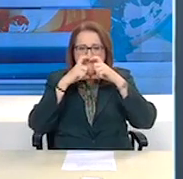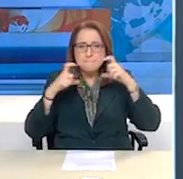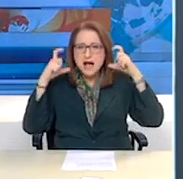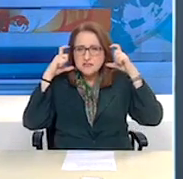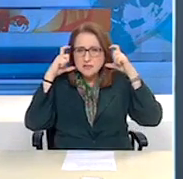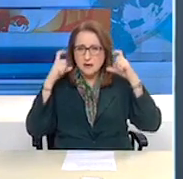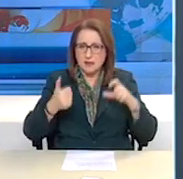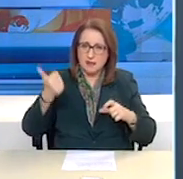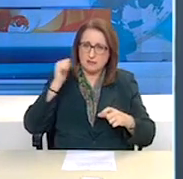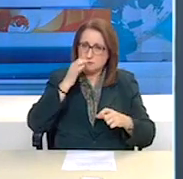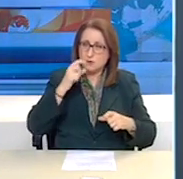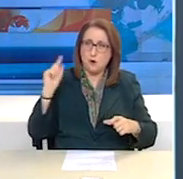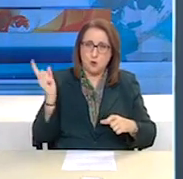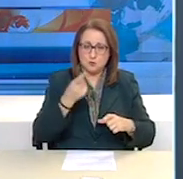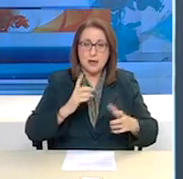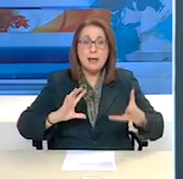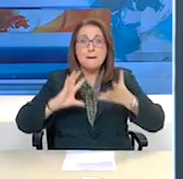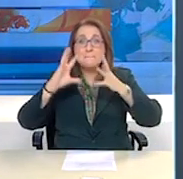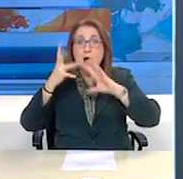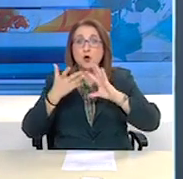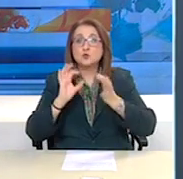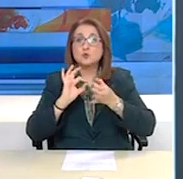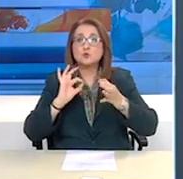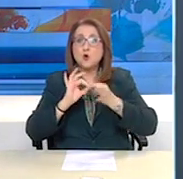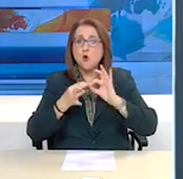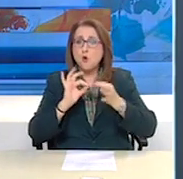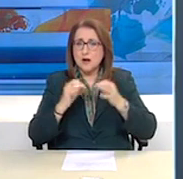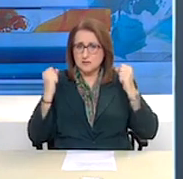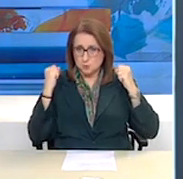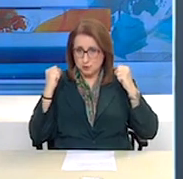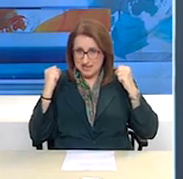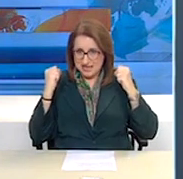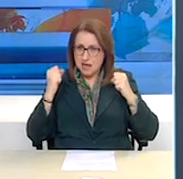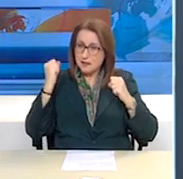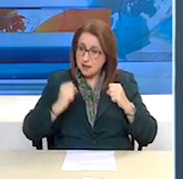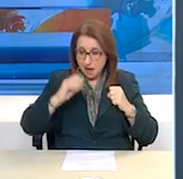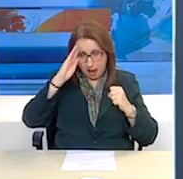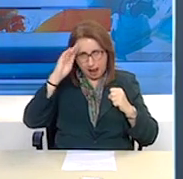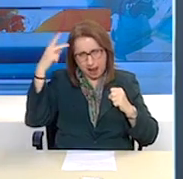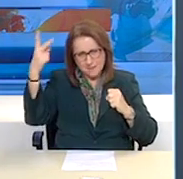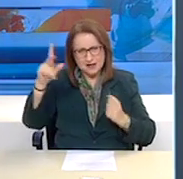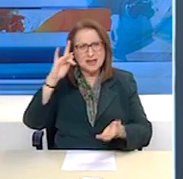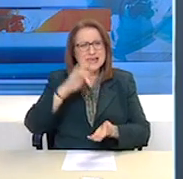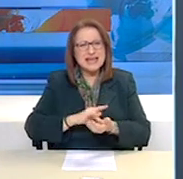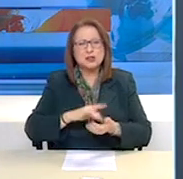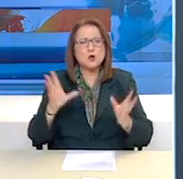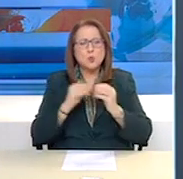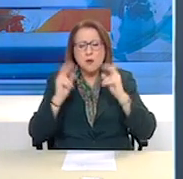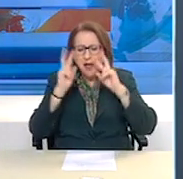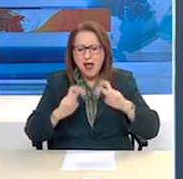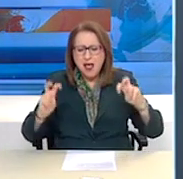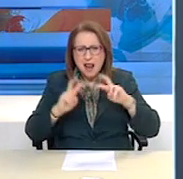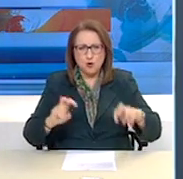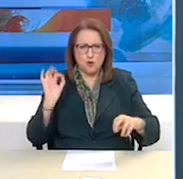γενικό κοινό. Ο Παγκόσμιος Οργανισμός Υγείας και το Αμερικανικό CDC, Κέντρο Ελέγχου και Πρόληψης Νοσημάτων, τον